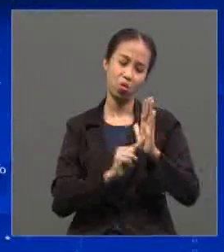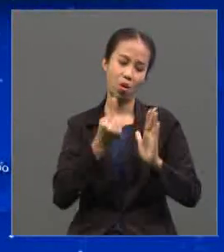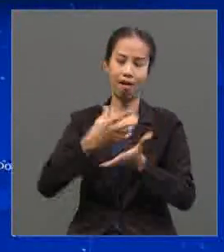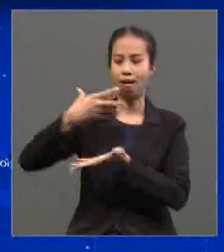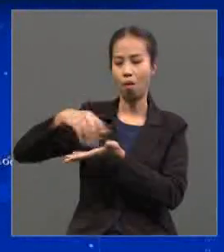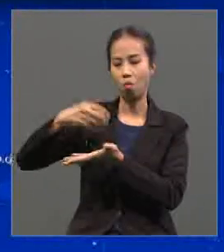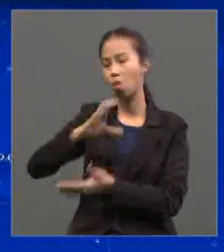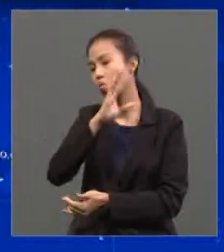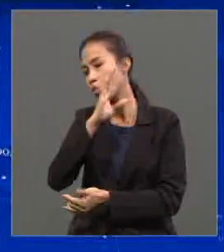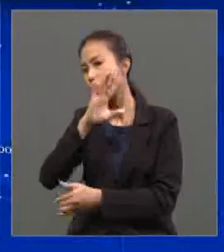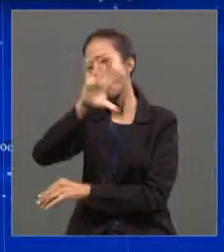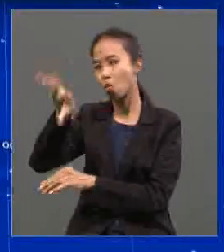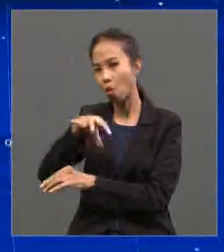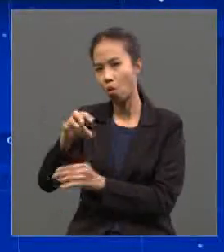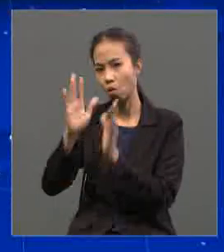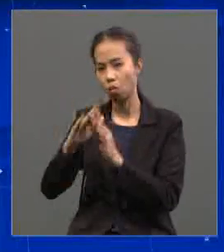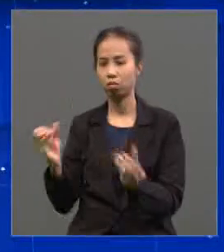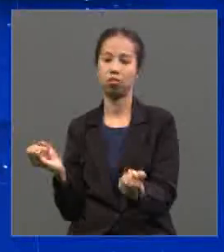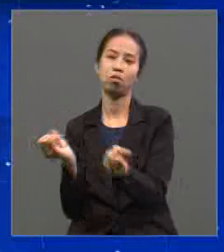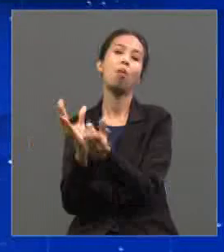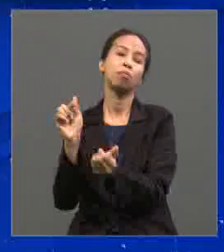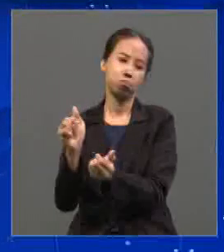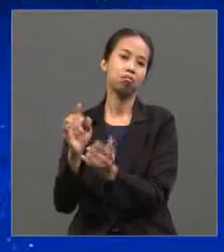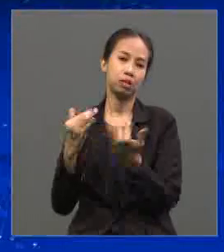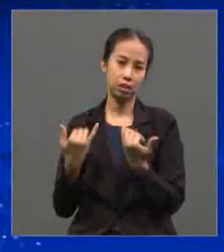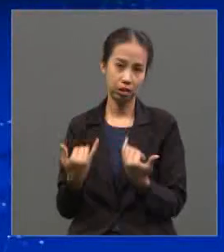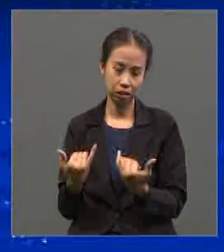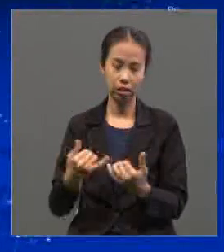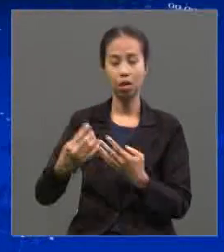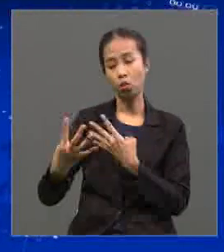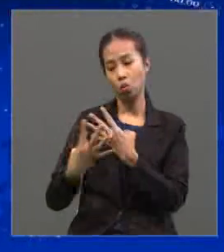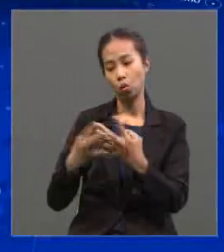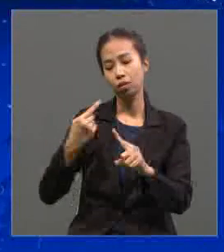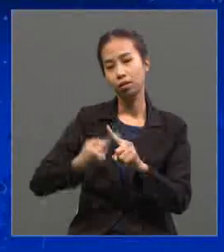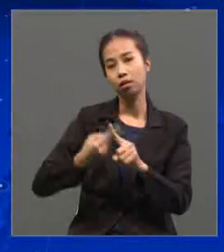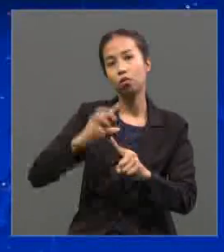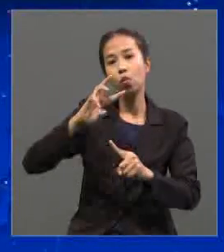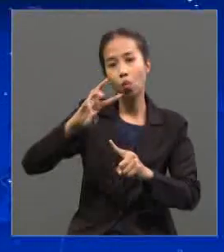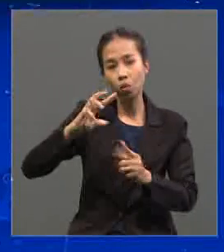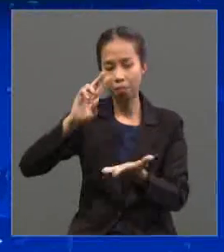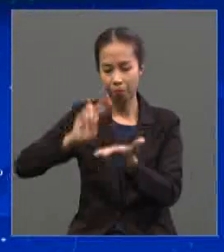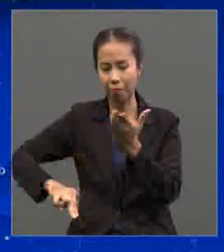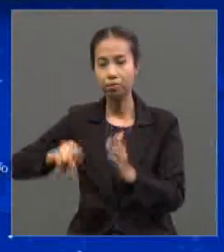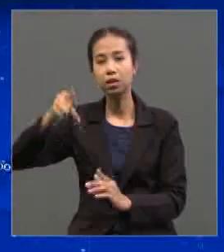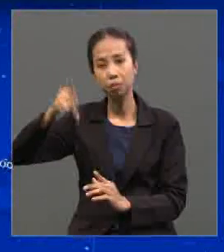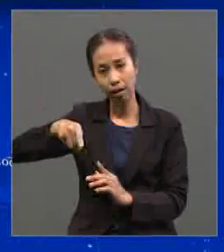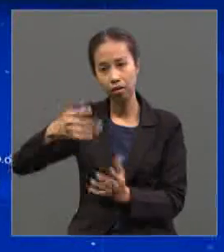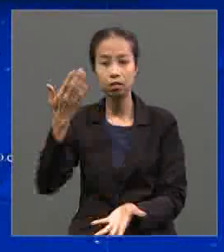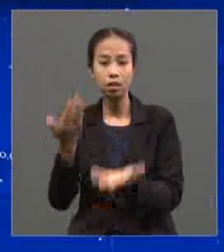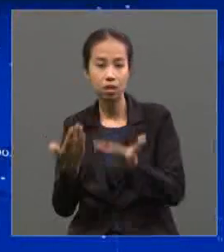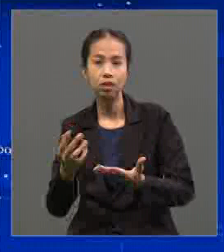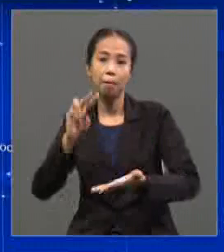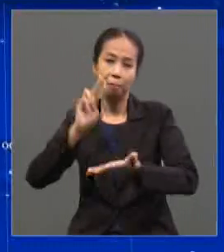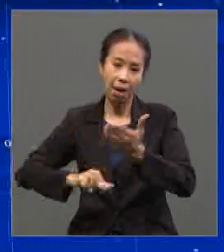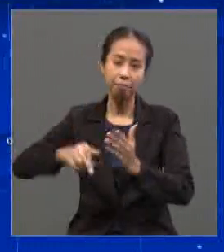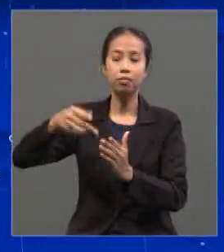ซึ่งอาจจะทำให้ผู้อื่นหรือประชาชนเสียหายต้องระวังโทษจำคุกไม่เกิน6เดือนหรือว่าปรับไม่เกิน 1,000 บาทหรือทั้งจำ